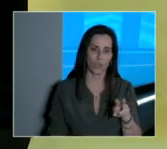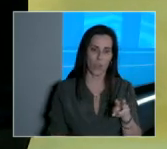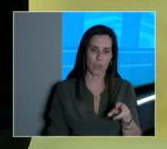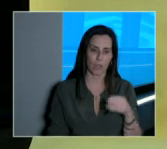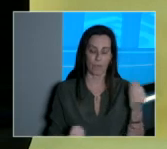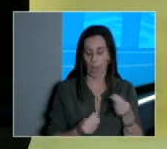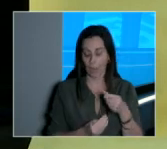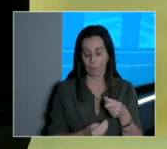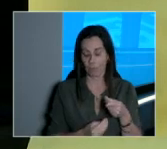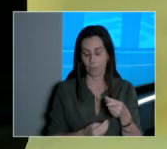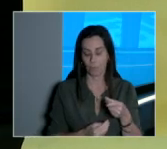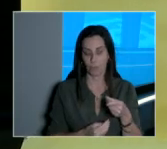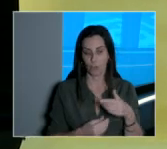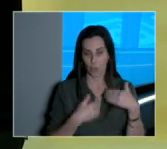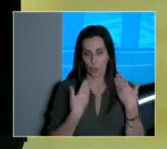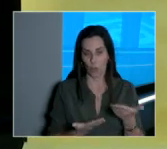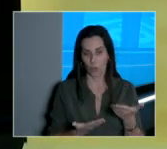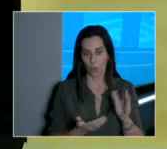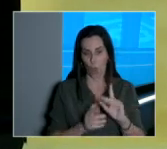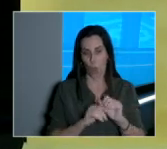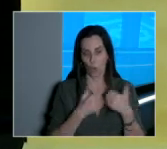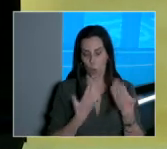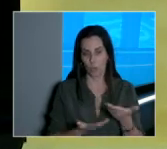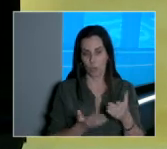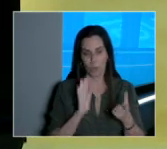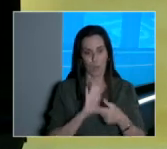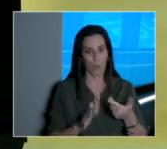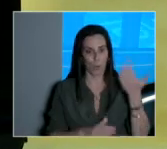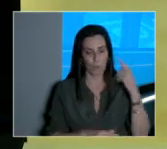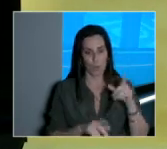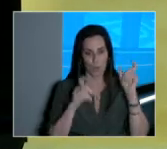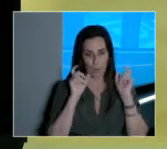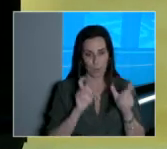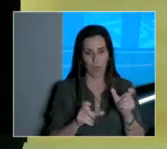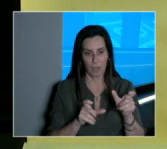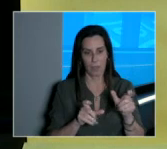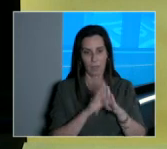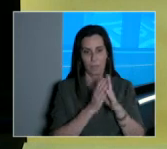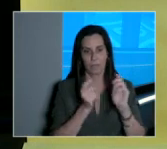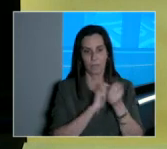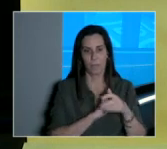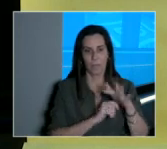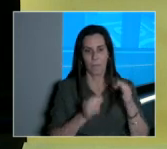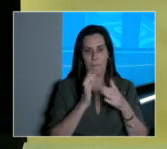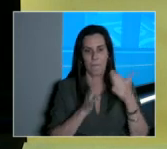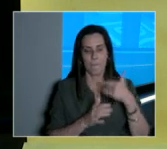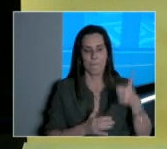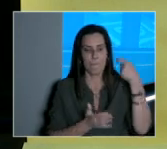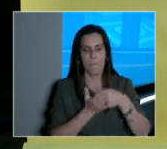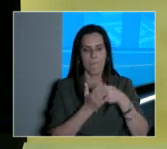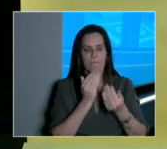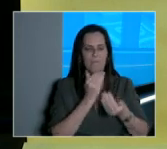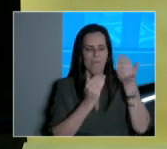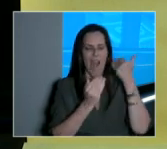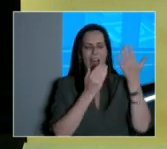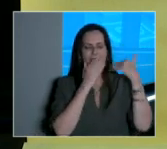קונסטלציות פוליטיות כאלה ואחרות שמאפשרות את זה או לא מאפשרות את זה. בפעם הקודמת מי שמנע את כל רפורמה במערכת המשפט זה היה משה כחלון, ולפני